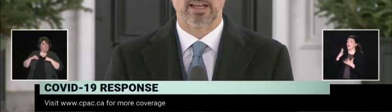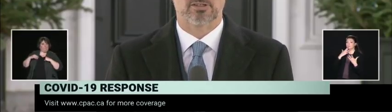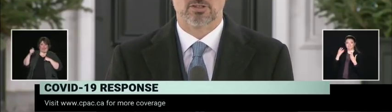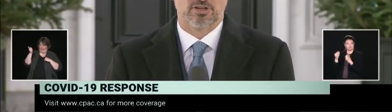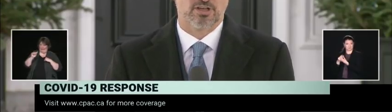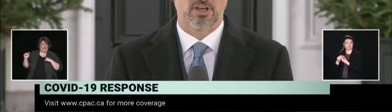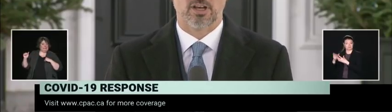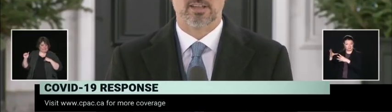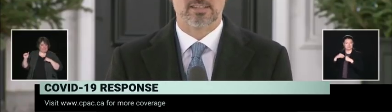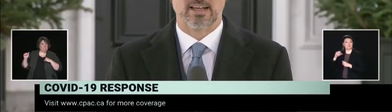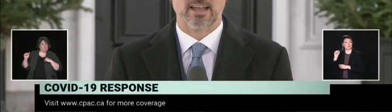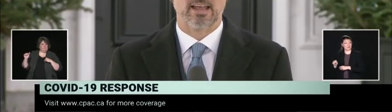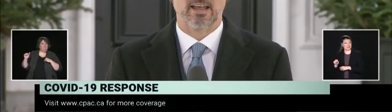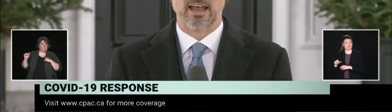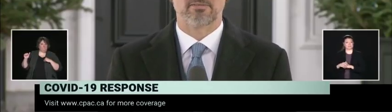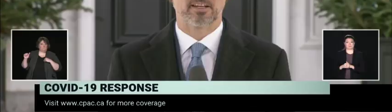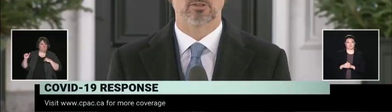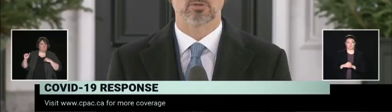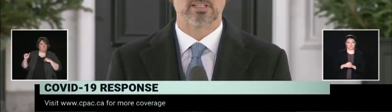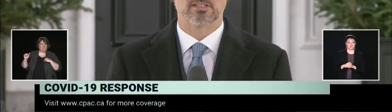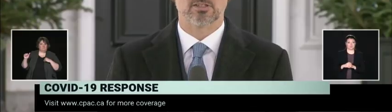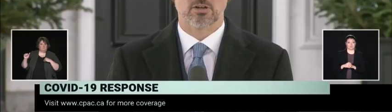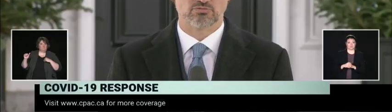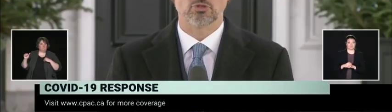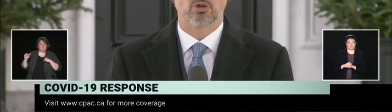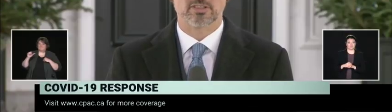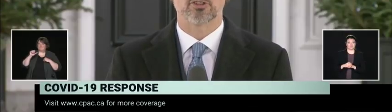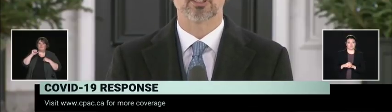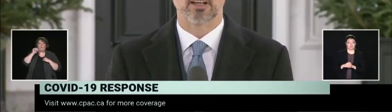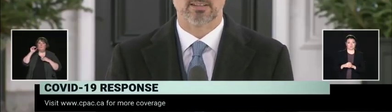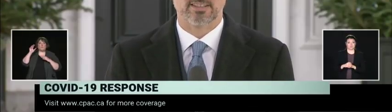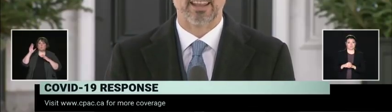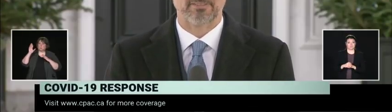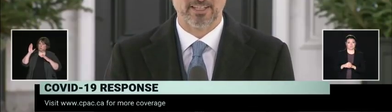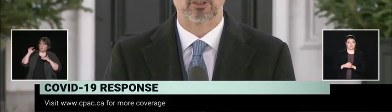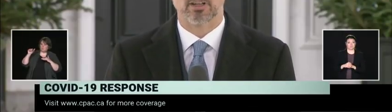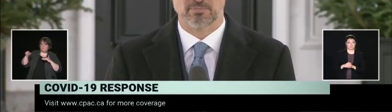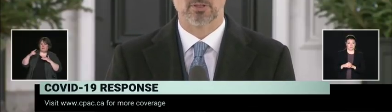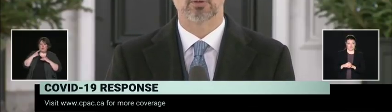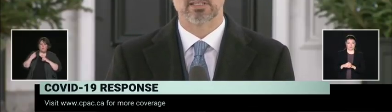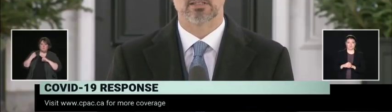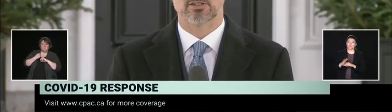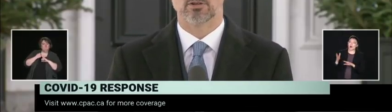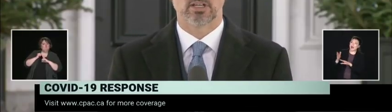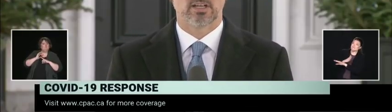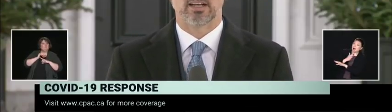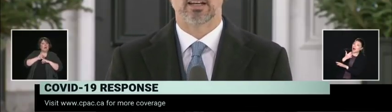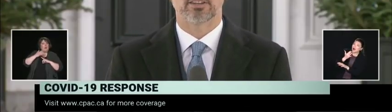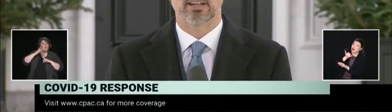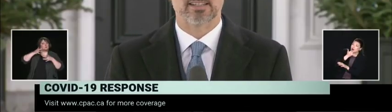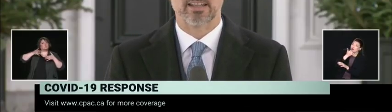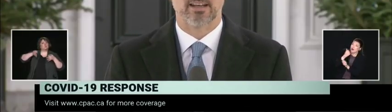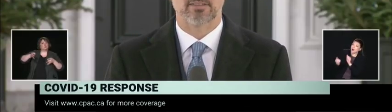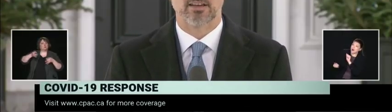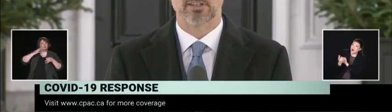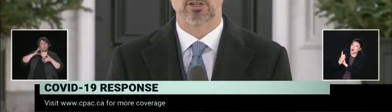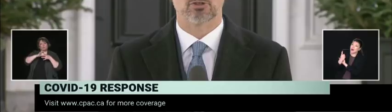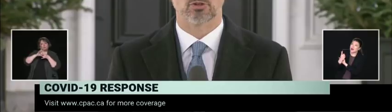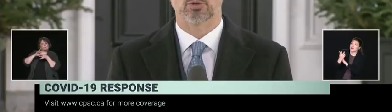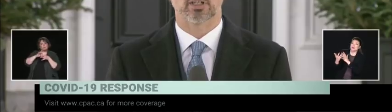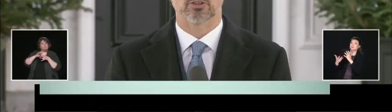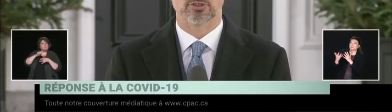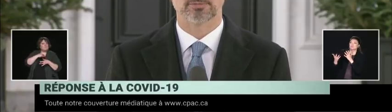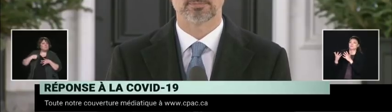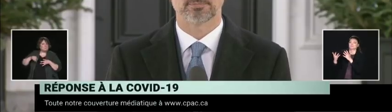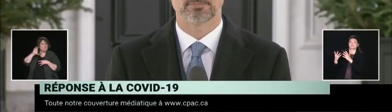pas à ce que ça affecte nos décisions. Ça n'affectera pas nos décisions dans les années à venir